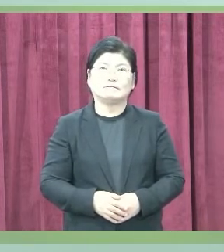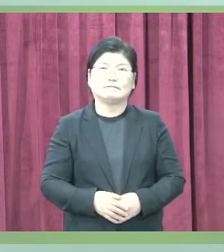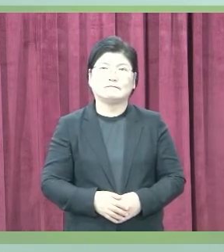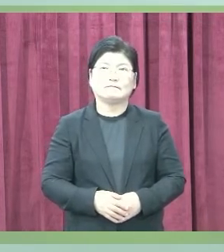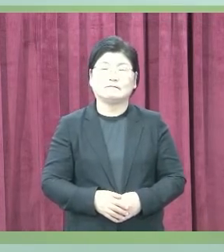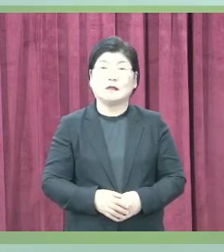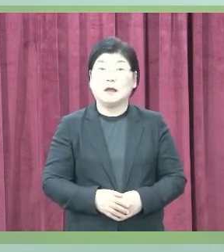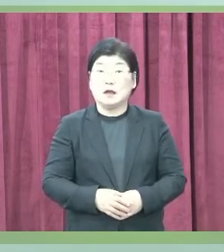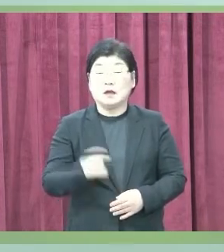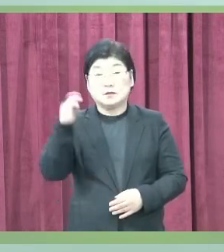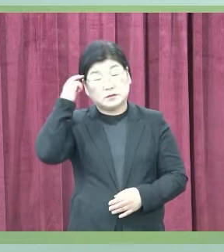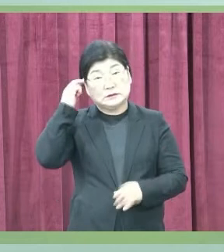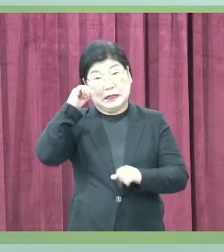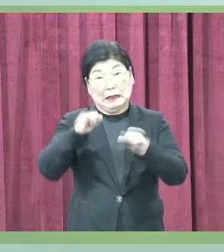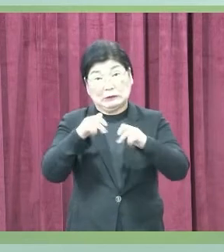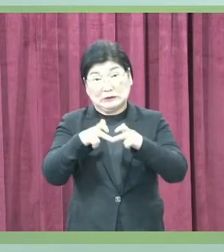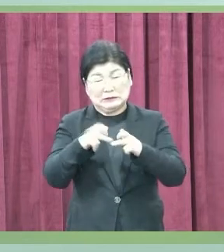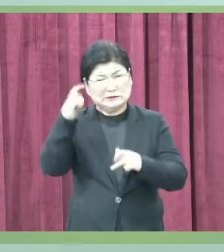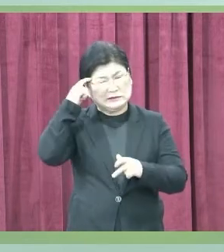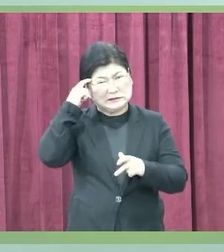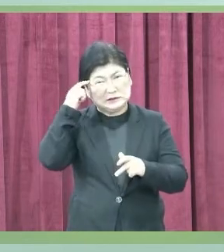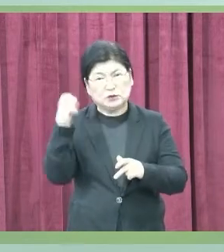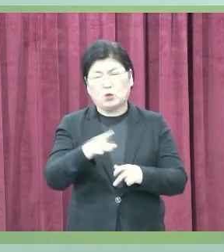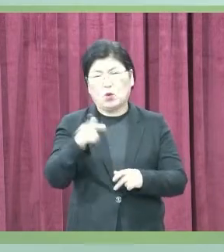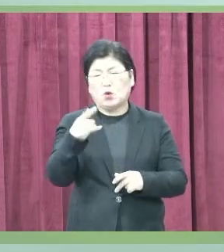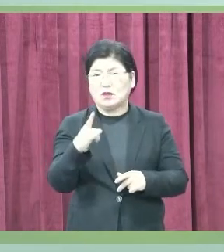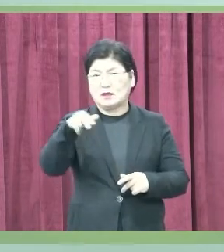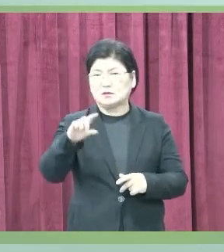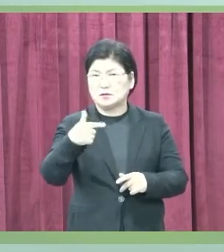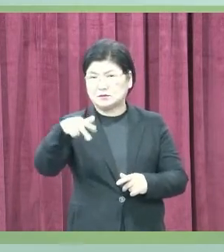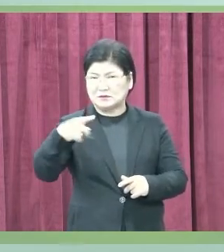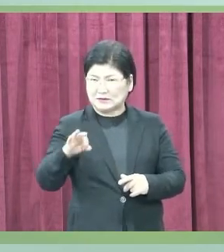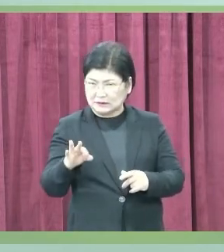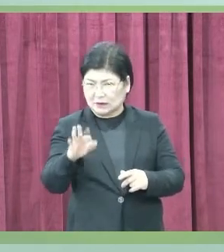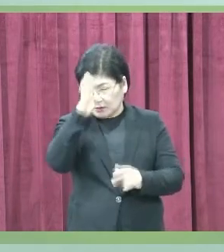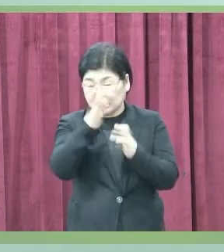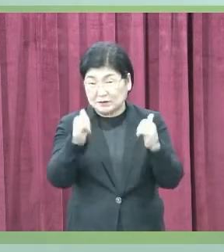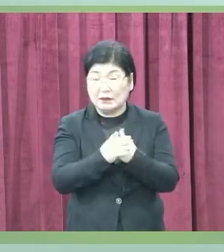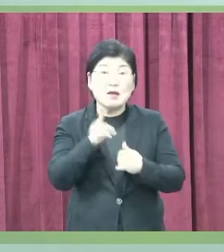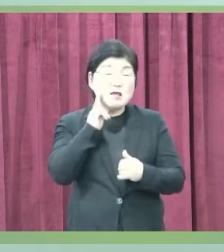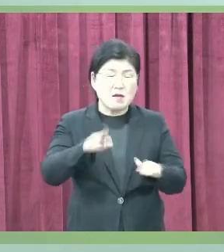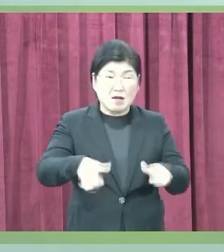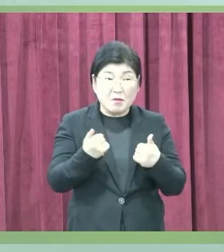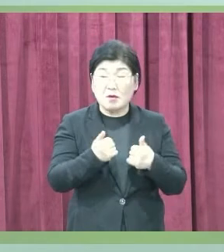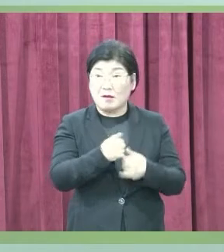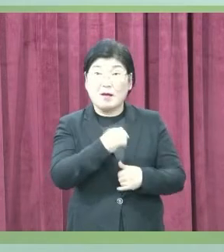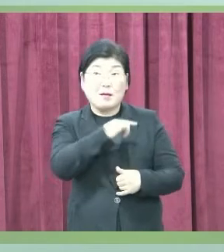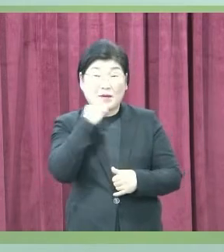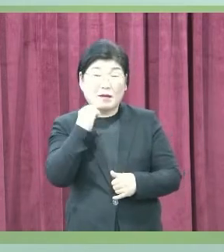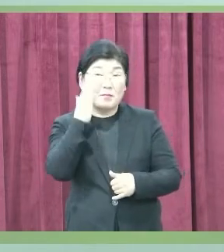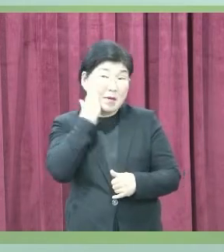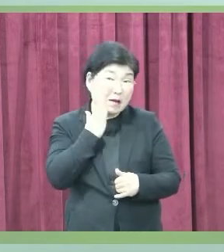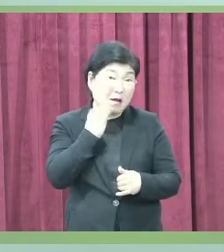그 다음에 정신 및 행동장애는 정신장애하고 뇌전증, 중증 경증은 빨갛게 파랗게 표시해놨으니까